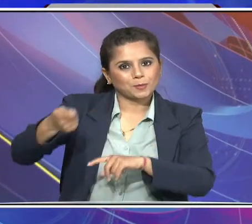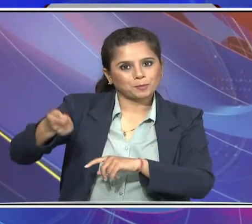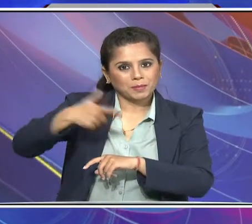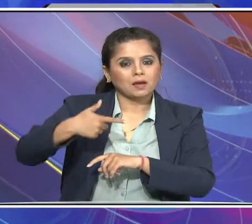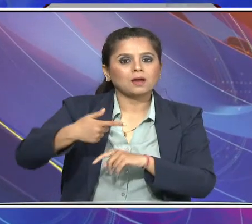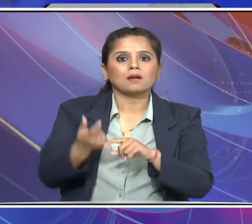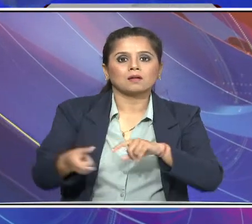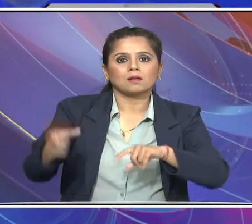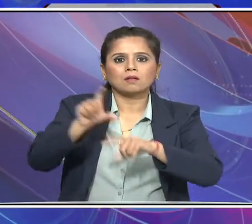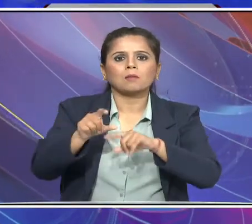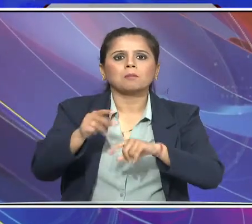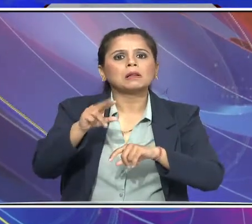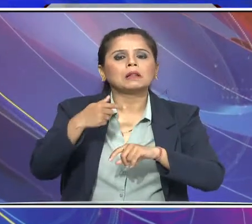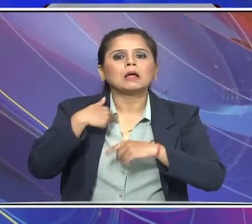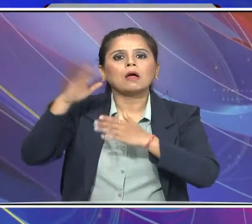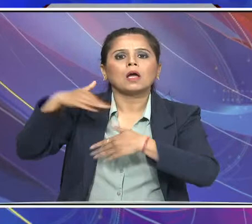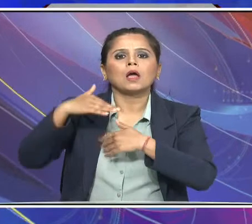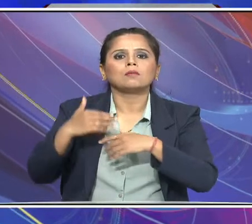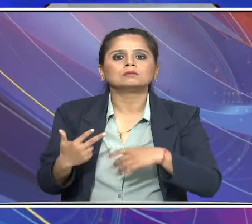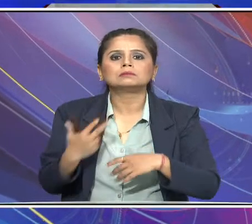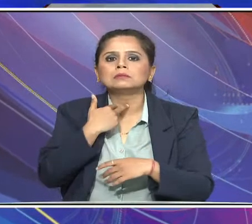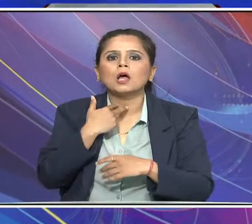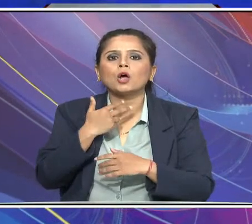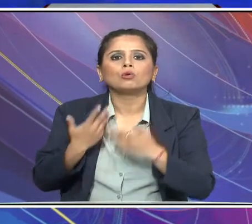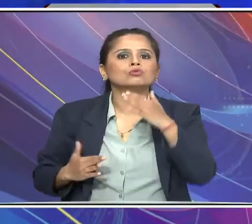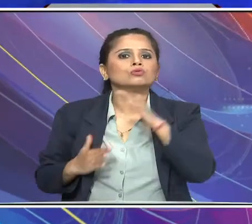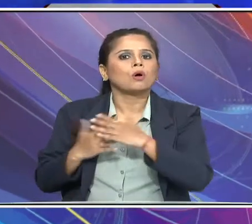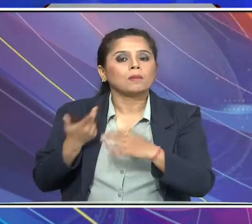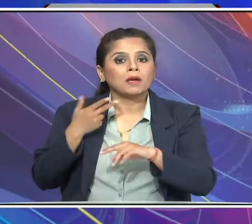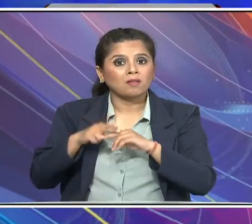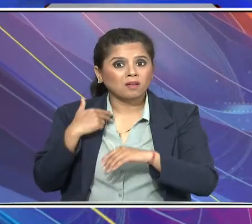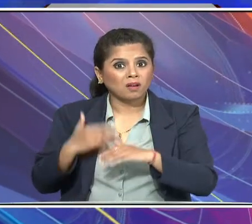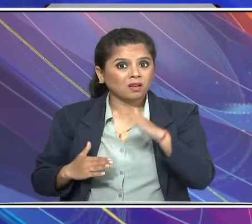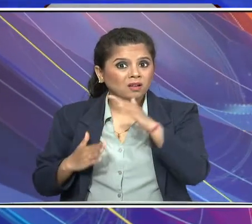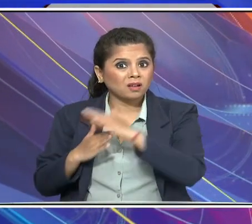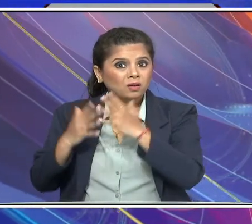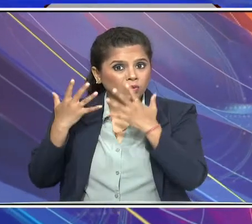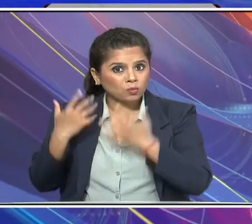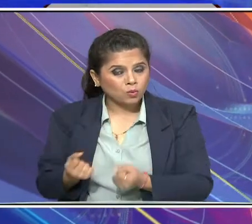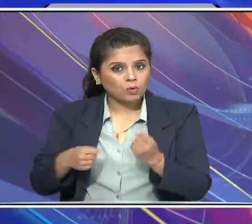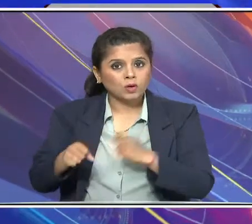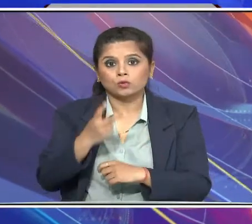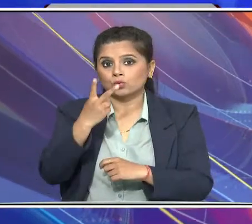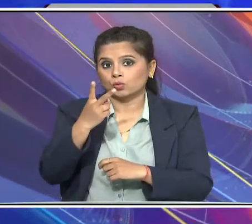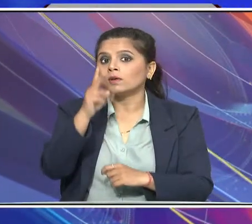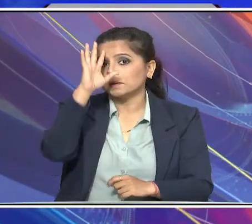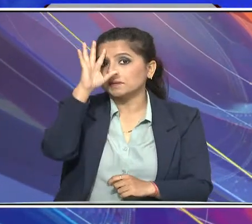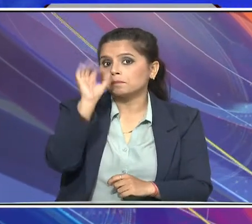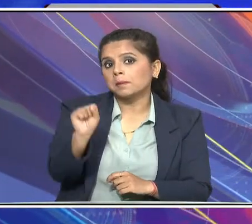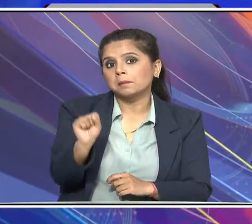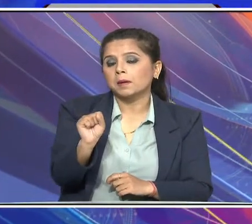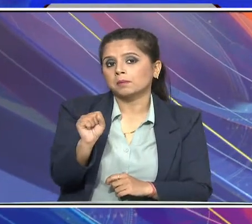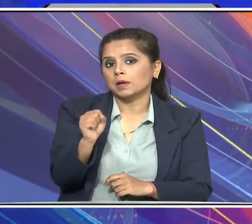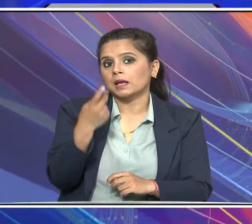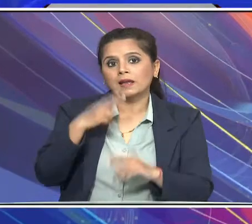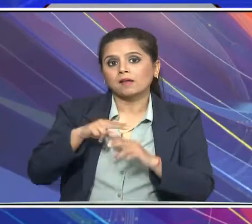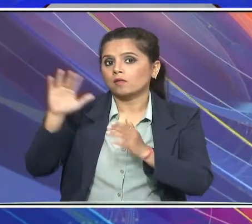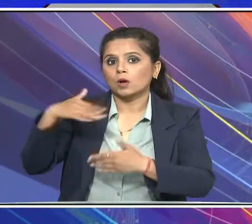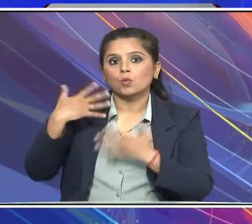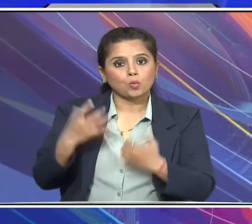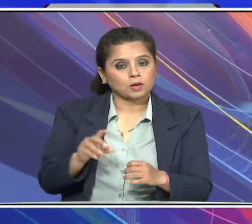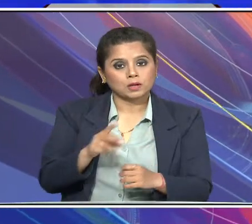इनपुट को रस्टिक करना लेकिन जब हम जिला करने की कोशिश करते तो दो चीजों को ध्यान में रखना पड़ता है